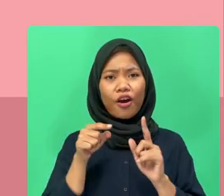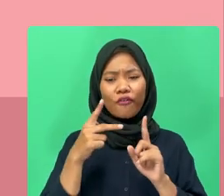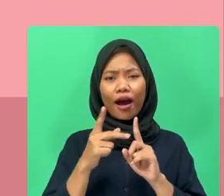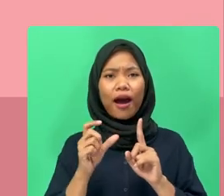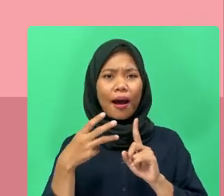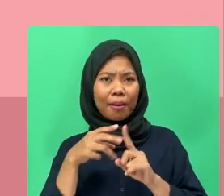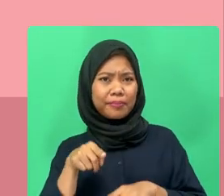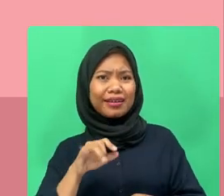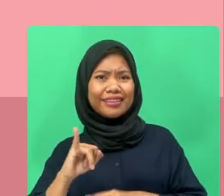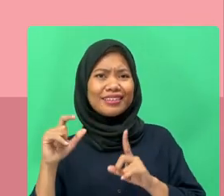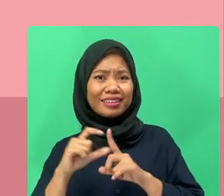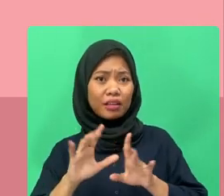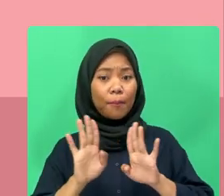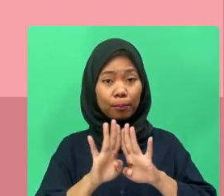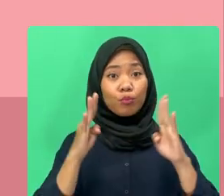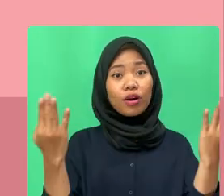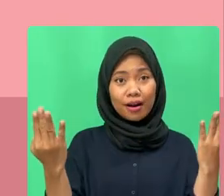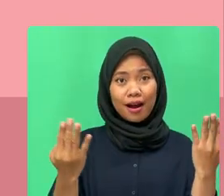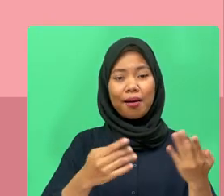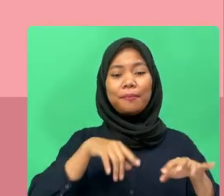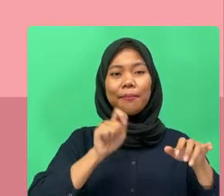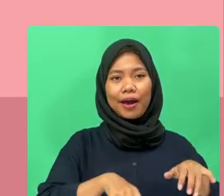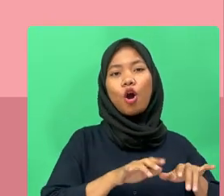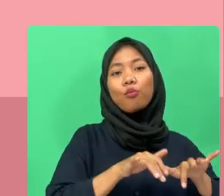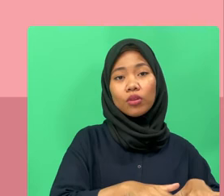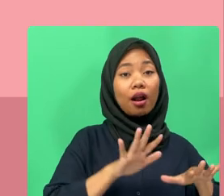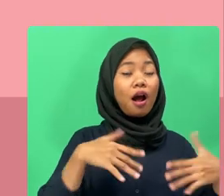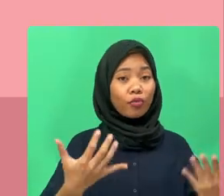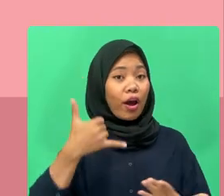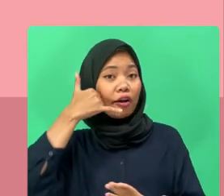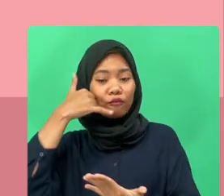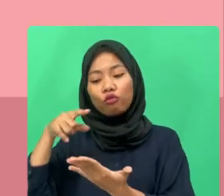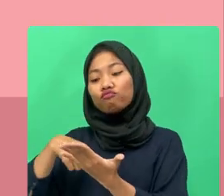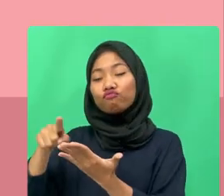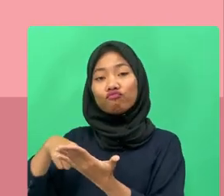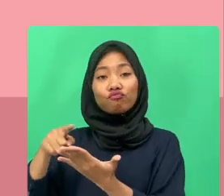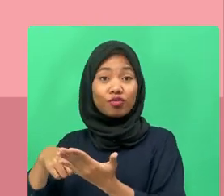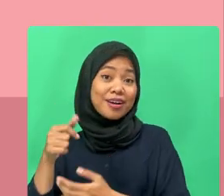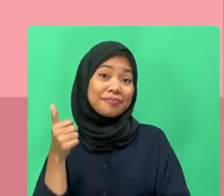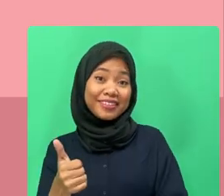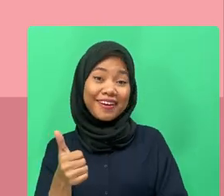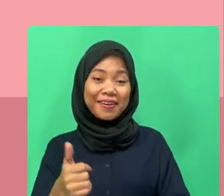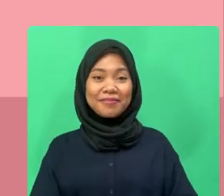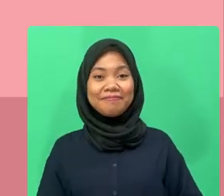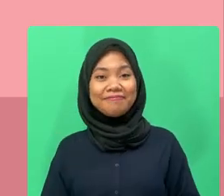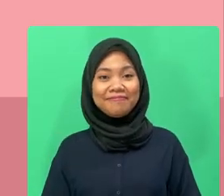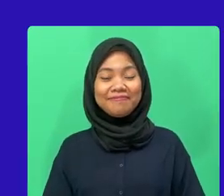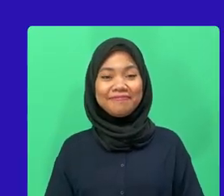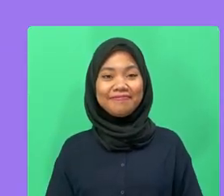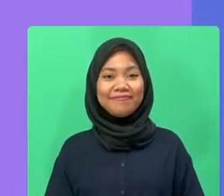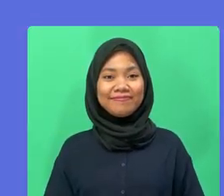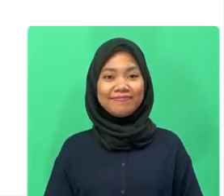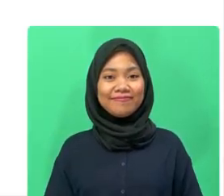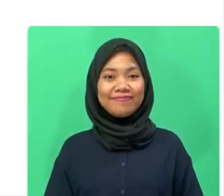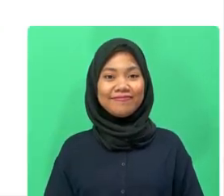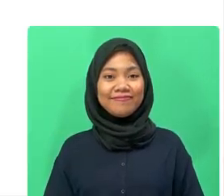Lawhub.id dapat dikunjungi lewat browser di perangkat digital Anda, baik komputer maupun telepon genggam.